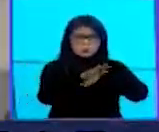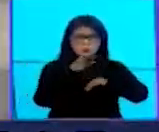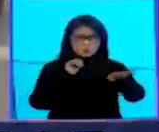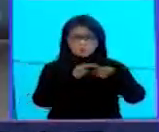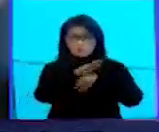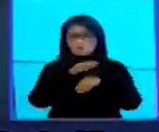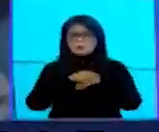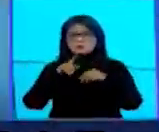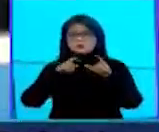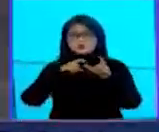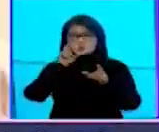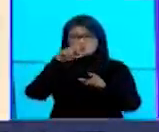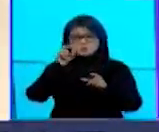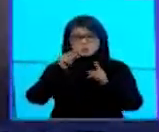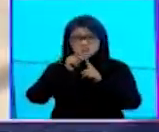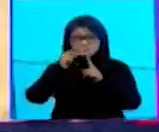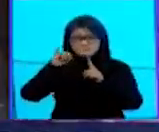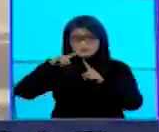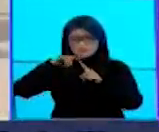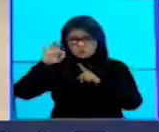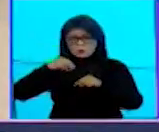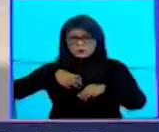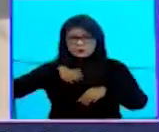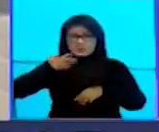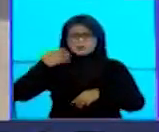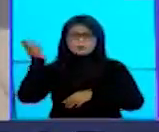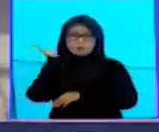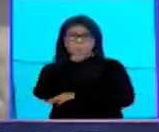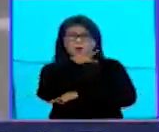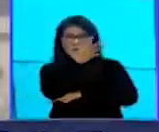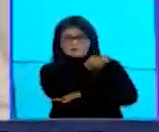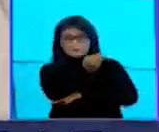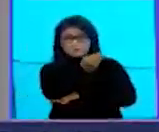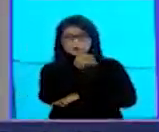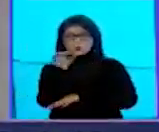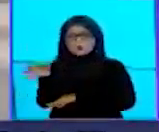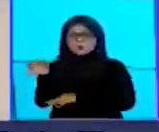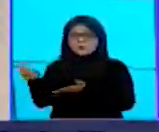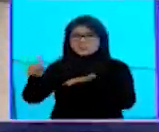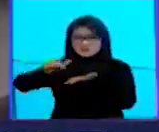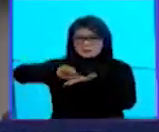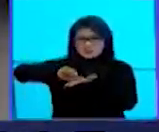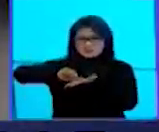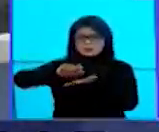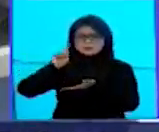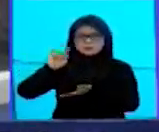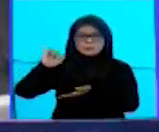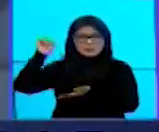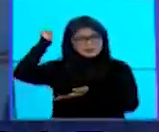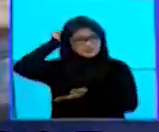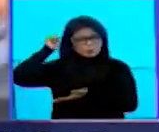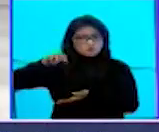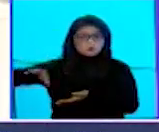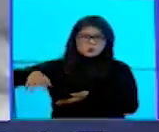Sucipto nekat pulang ke kampung halamannya di Desa Kesadikan, Kecamatan Kramat, Tegal, Jawa Tengah, Senin pagi bersama ibu dan keponakannya